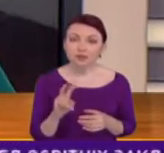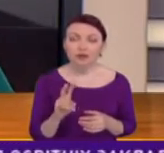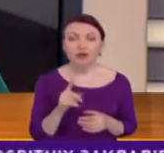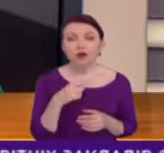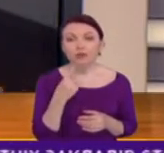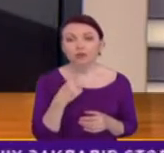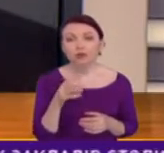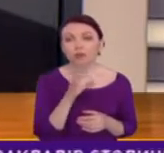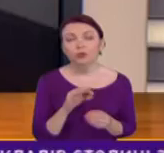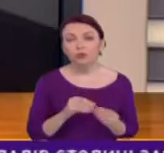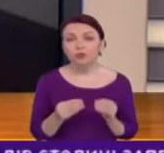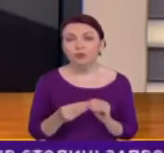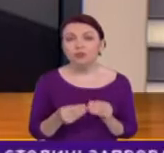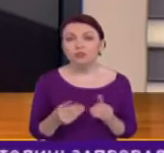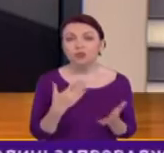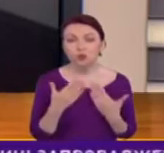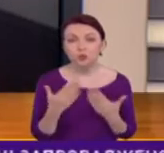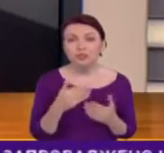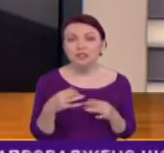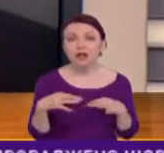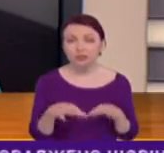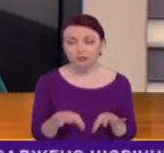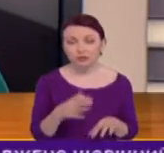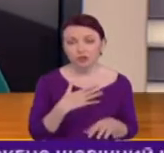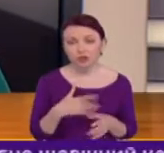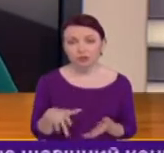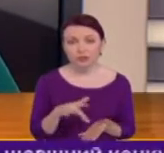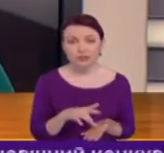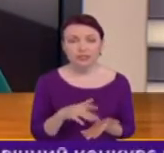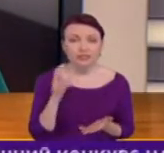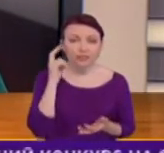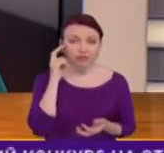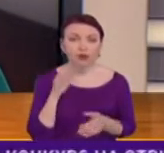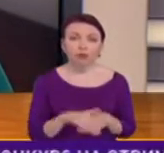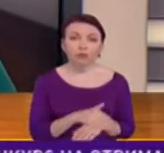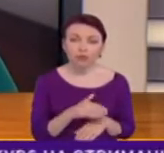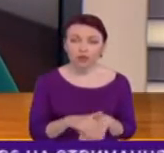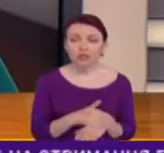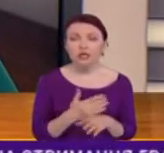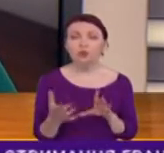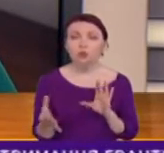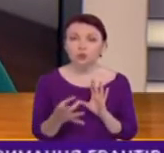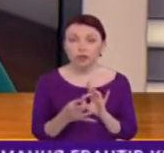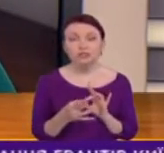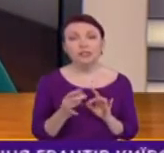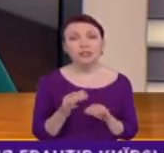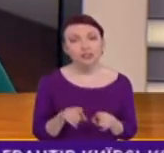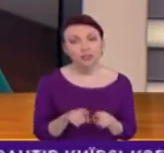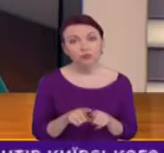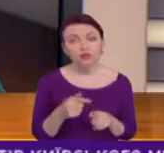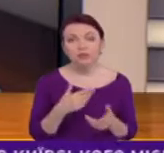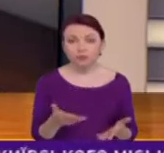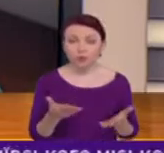говоримо сьогодні про проблеми, які стосуються транспорту в нашому місті, в місті Києві. Тож, будь ласка, долучайтеся. І так само я